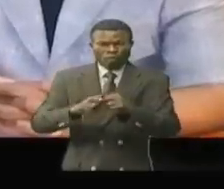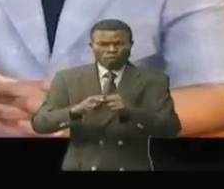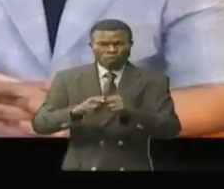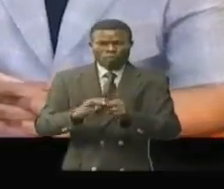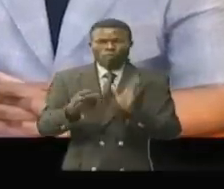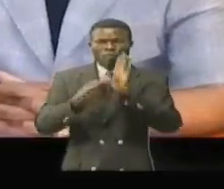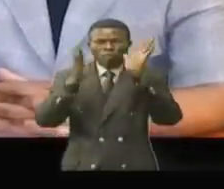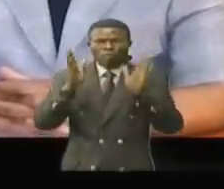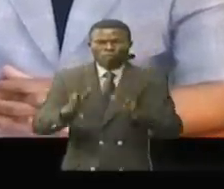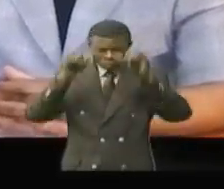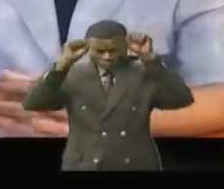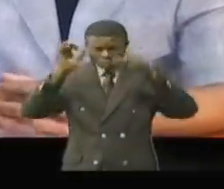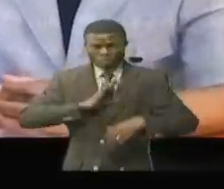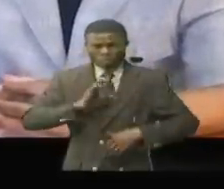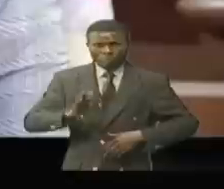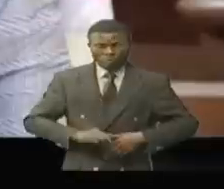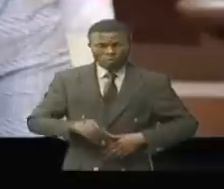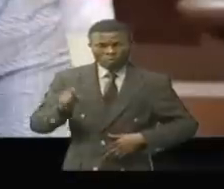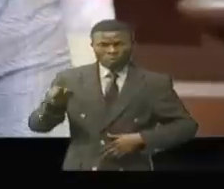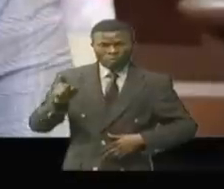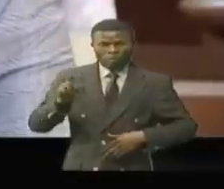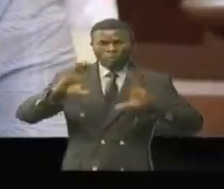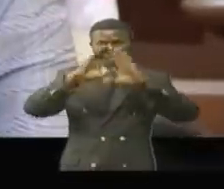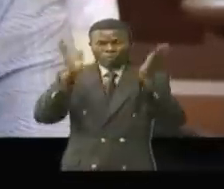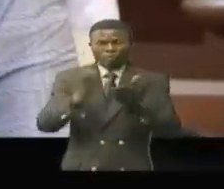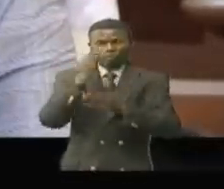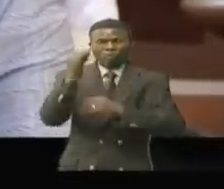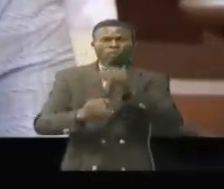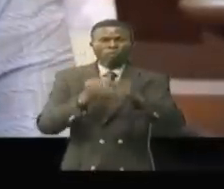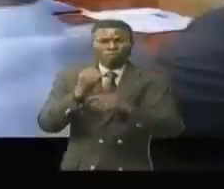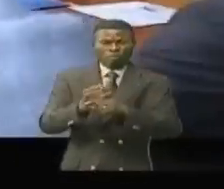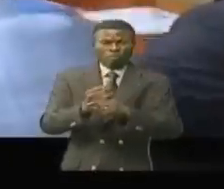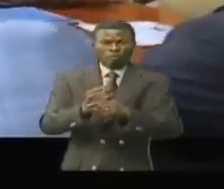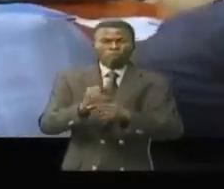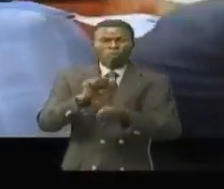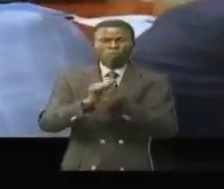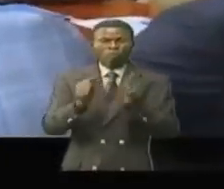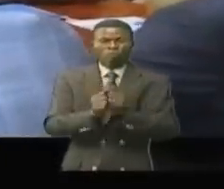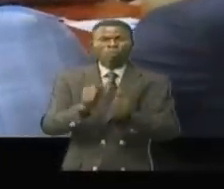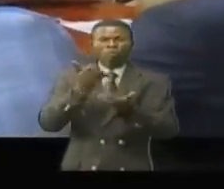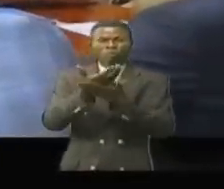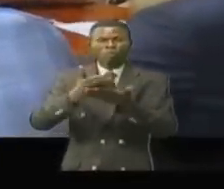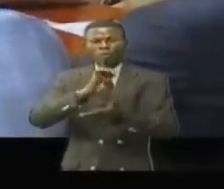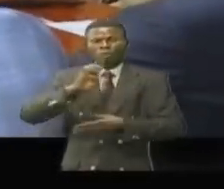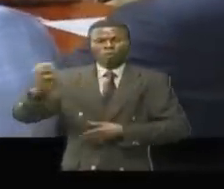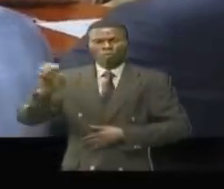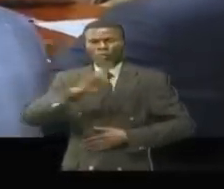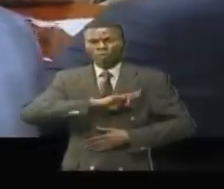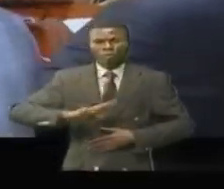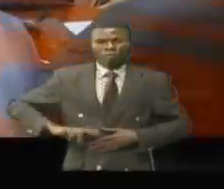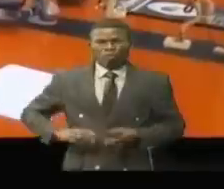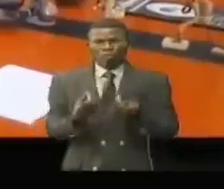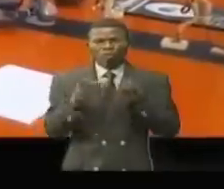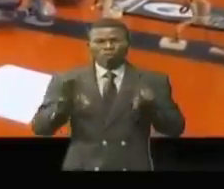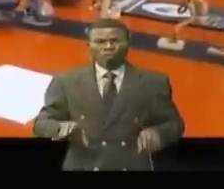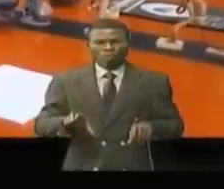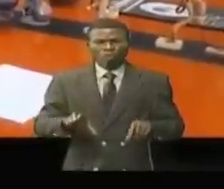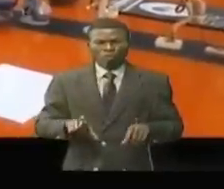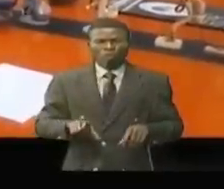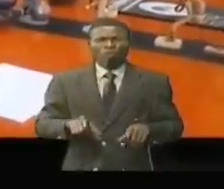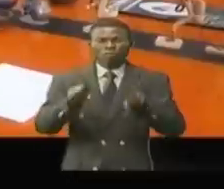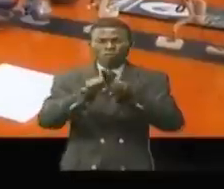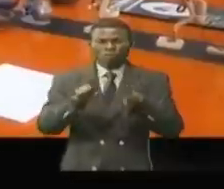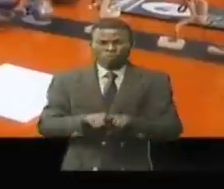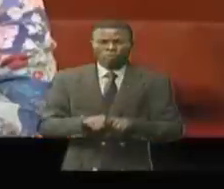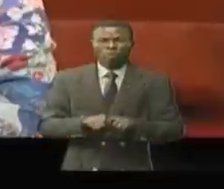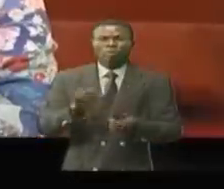représentant du chef de l'État, Claude Balanqui, que la communauté internationale suit de près la situation à l'est de la République démocratique du Congo, qui du reste est